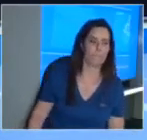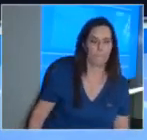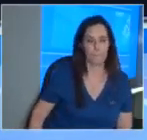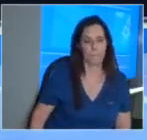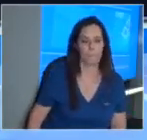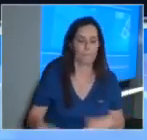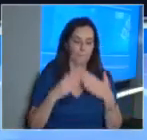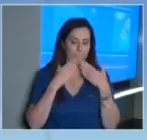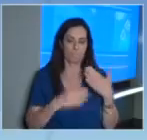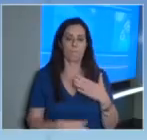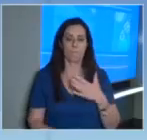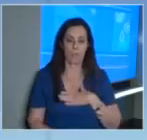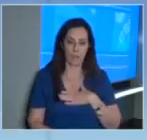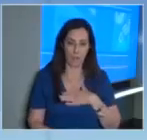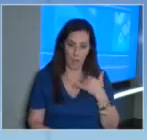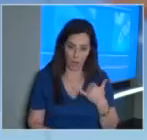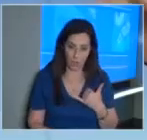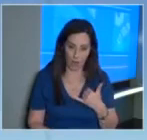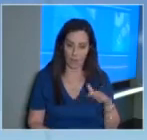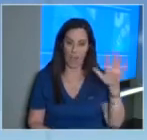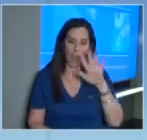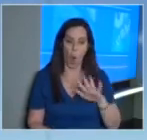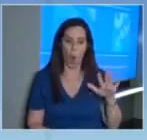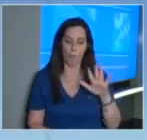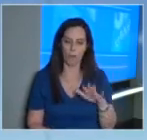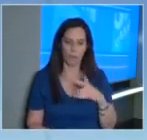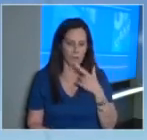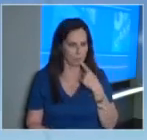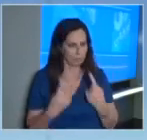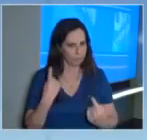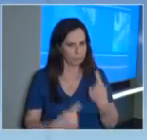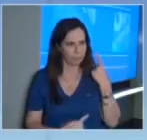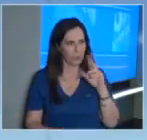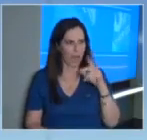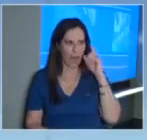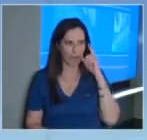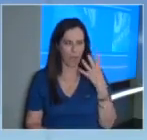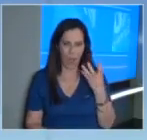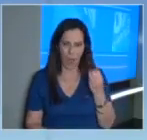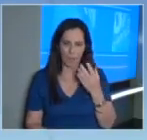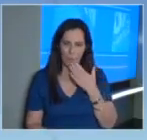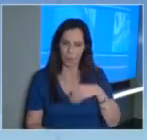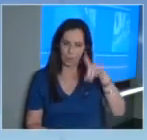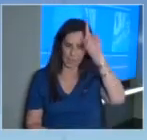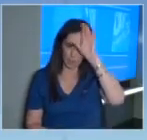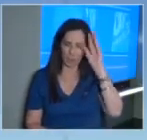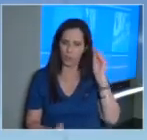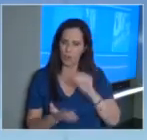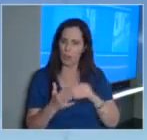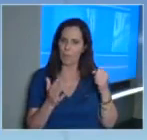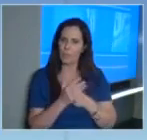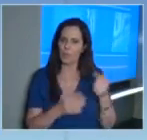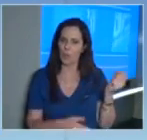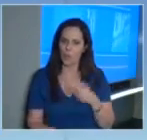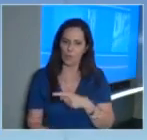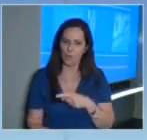למשילות ודמוקרטיה. אנחנו עוברים לאירופה. התבטאות חריגה שאמורה להדאיג לא מעט מיהודי גרמניה נרשמה בסוף